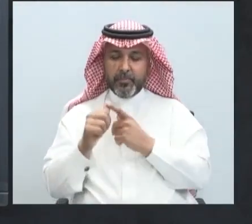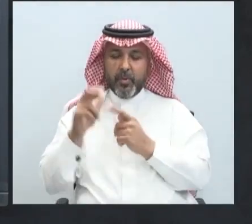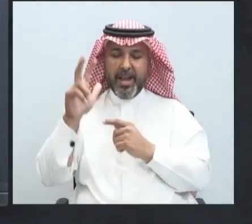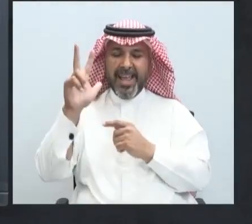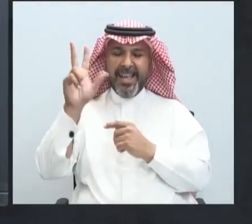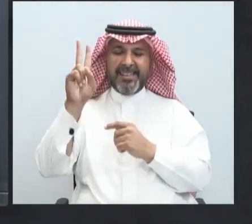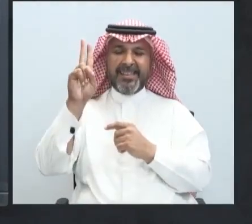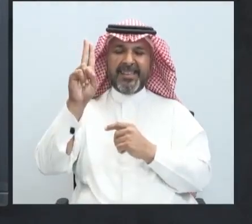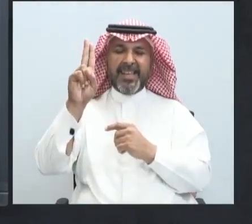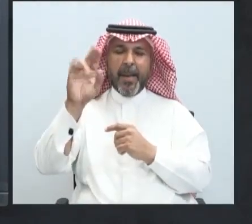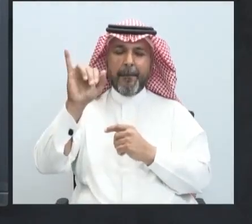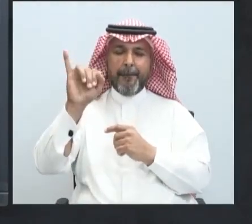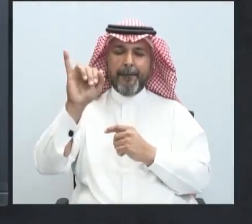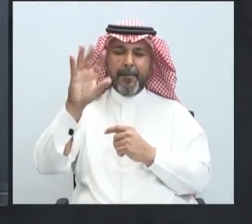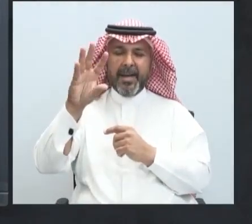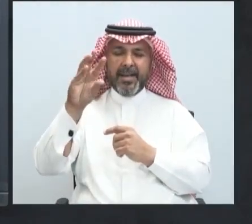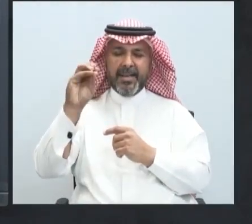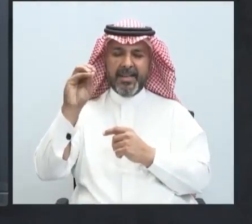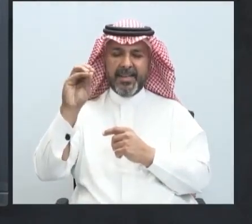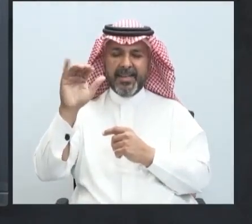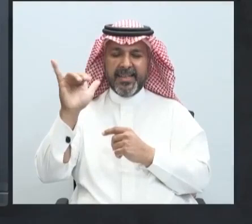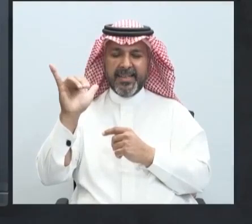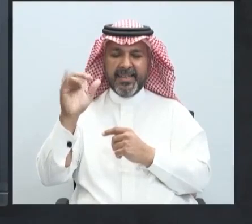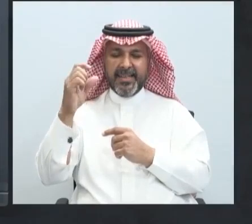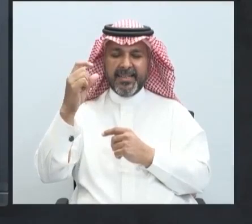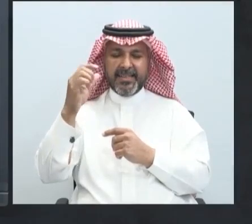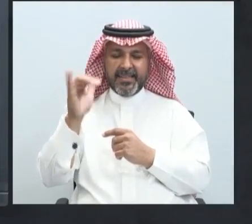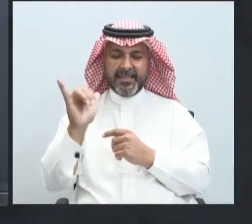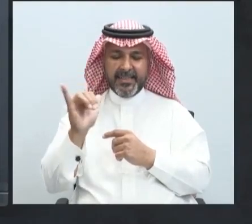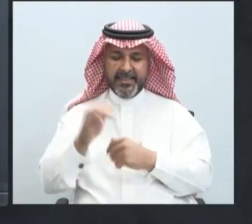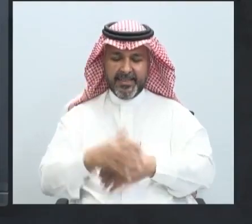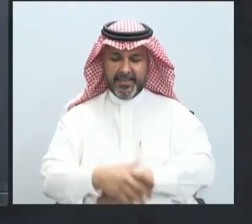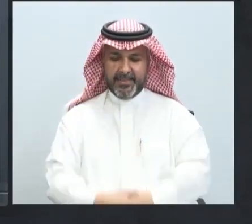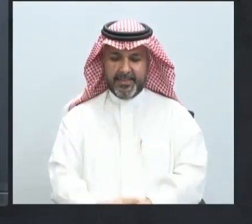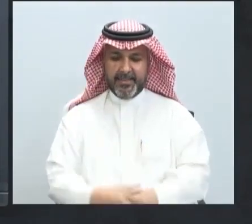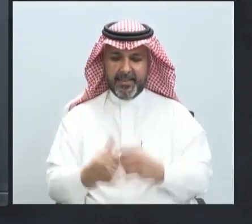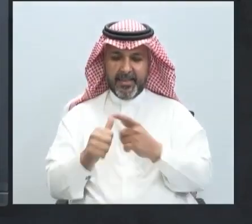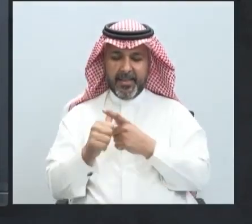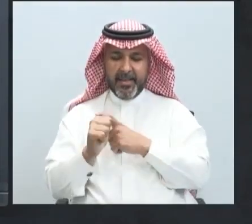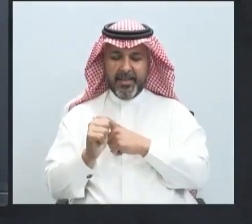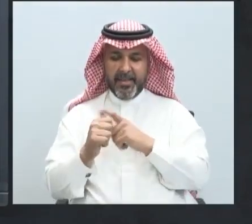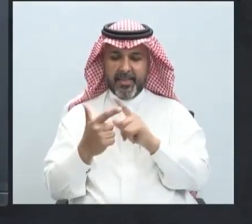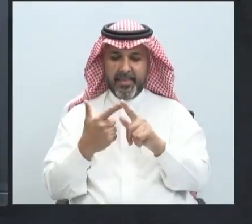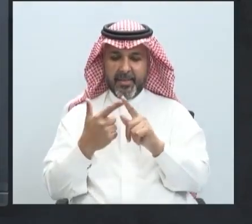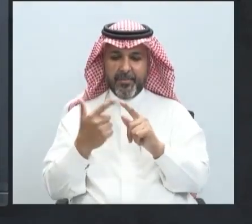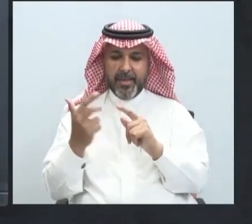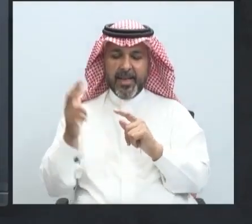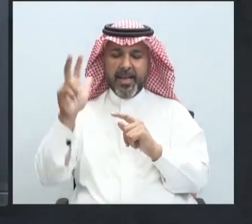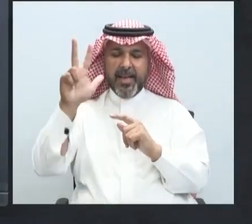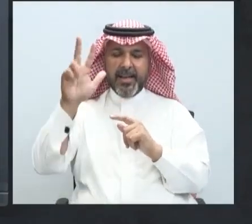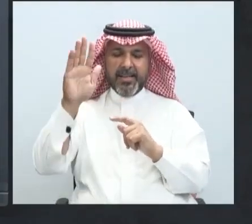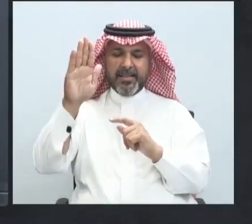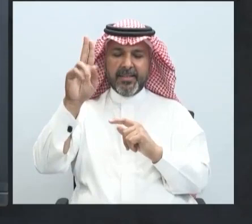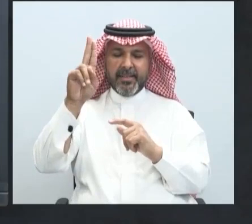مراحل الانقسام المنصف في الانقسام المتساوي هنالك اربع مراحل الطور التمهيدي ثم الطور الاستوائي ف